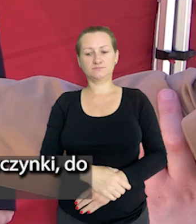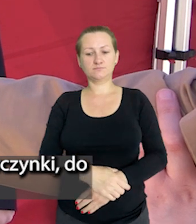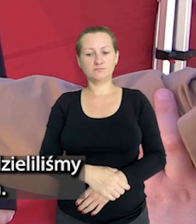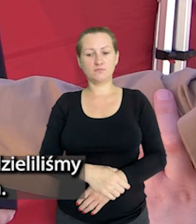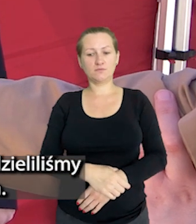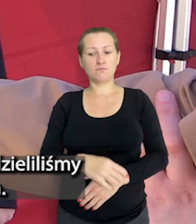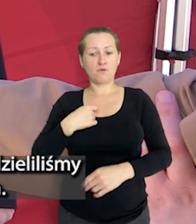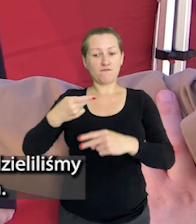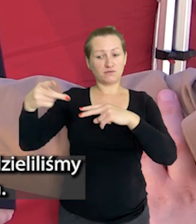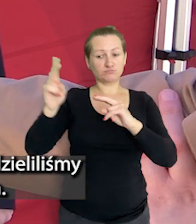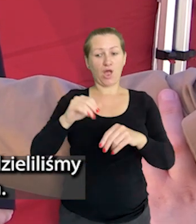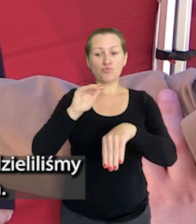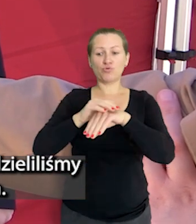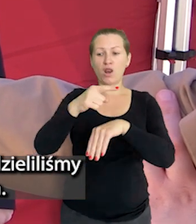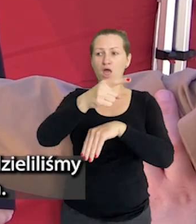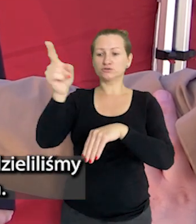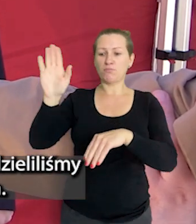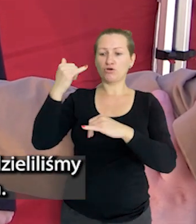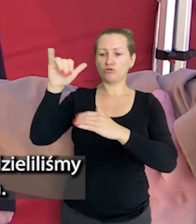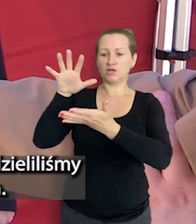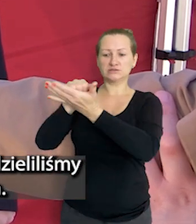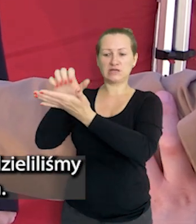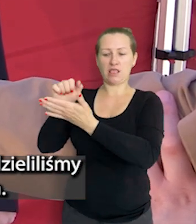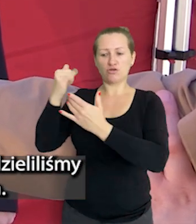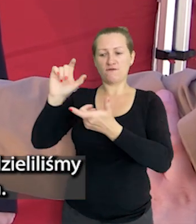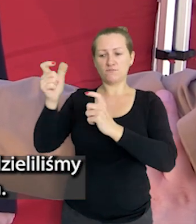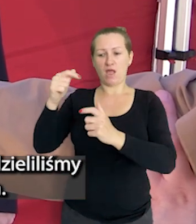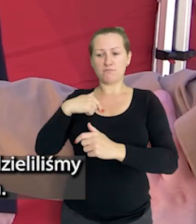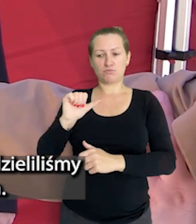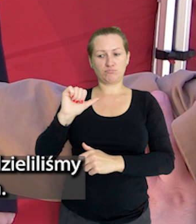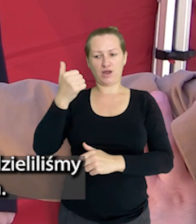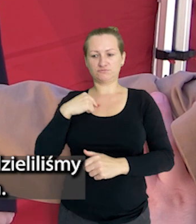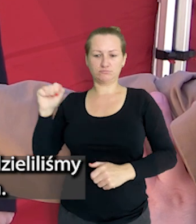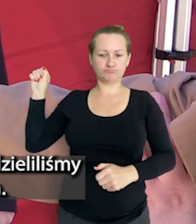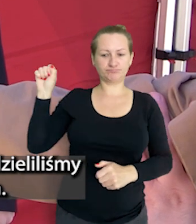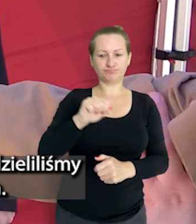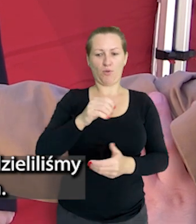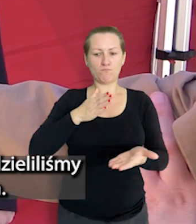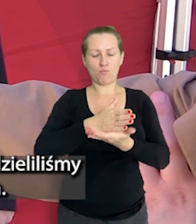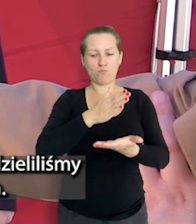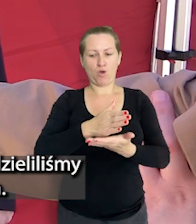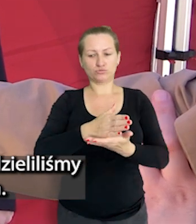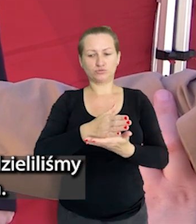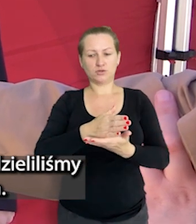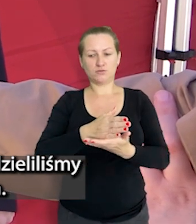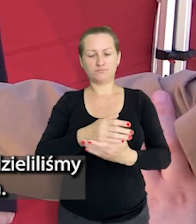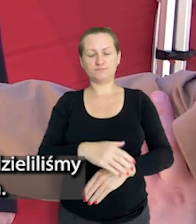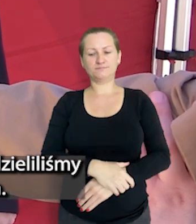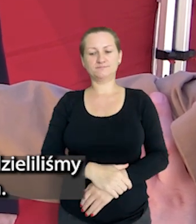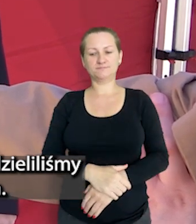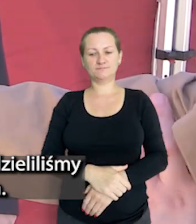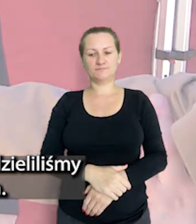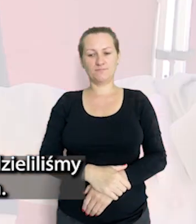zastęp, bo wracaliśmy, tak jak tutaj koledzy wspominali, z innego zdarzenia i jako pierwsi udzieliliśmy